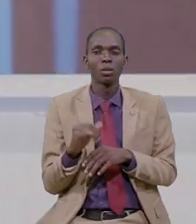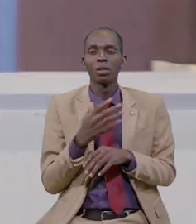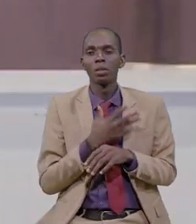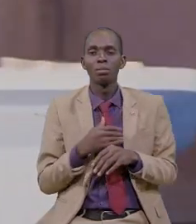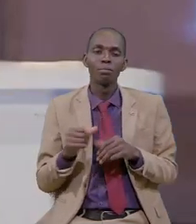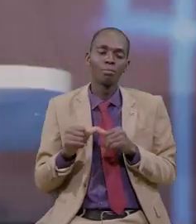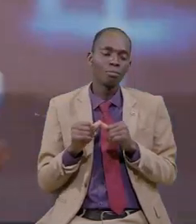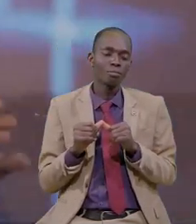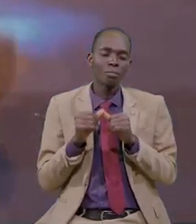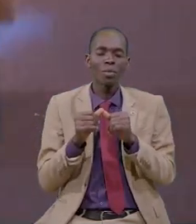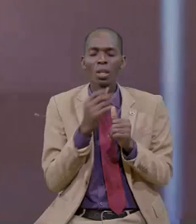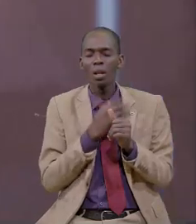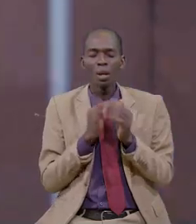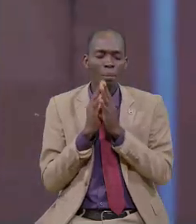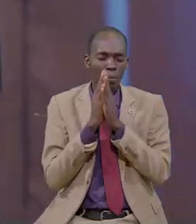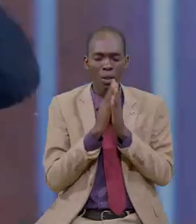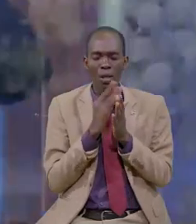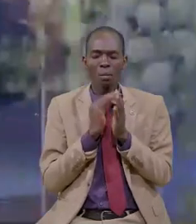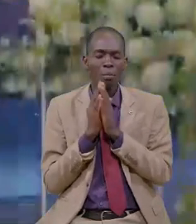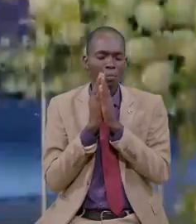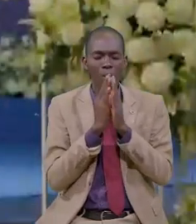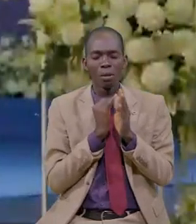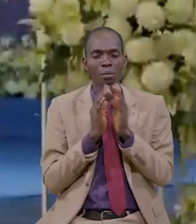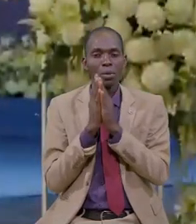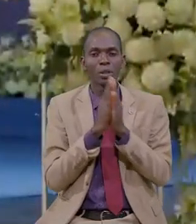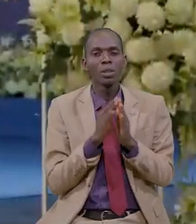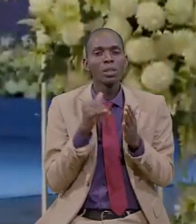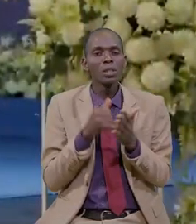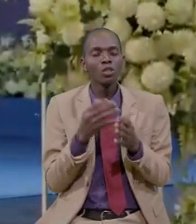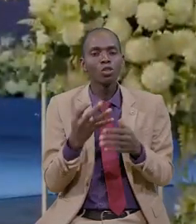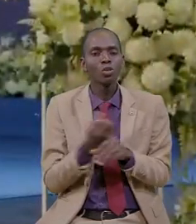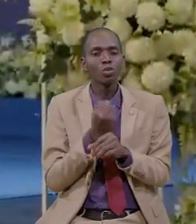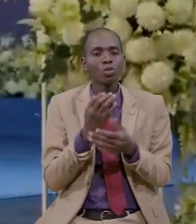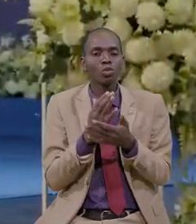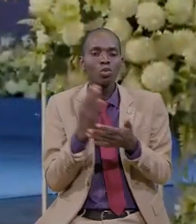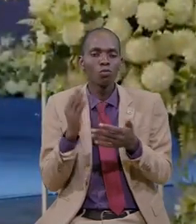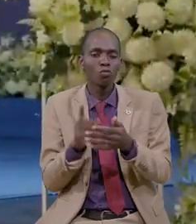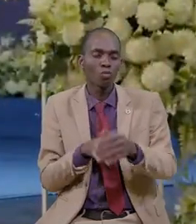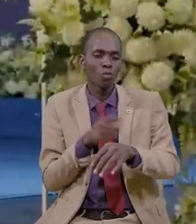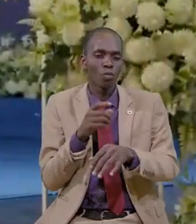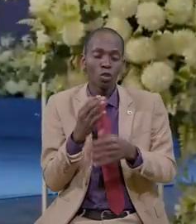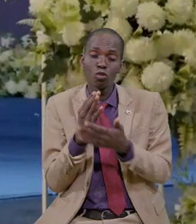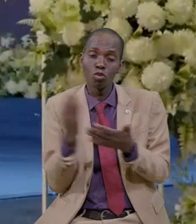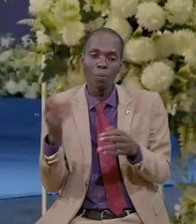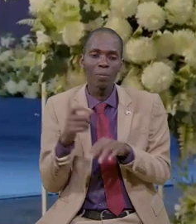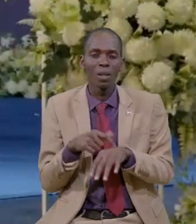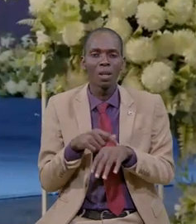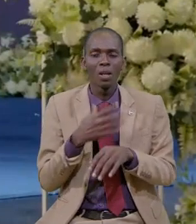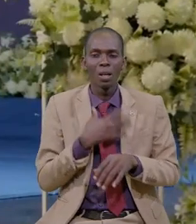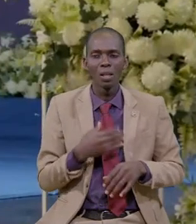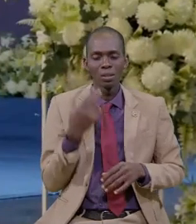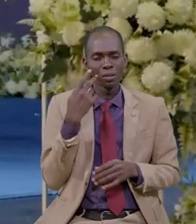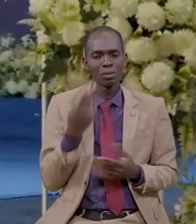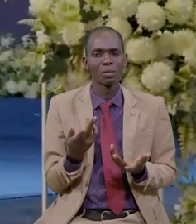Et on a continué comme ça. J'ai prié. Cela a pris du temps. Et il disait,